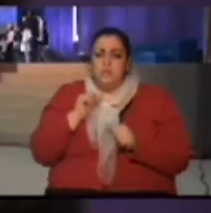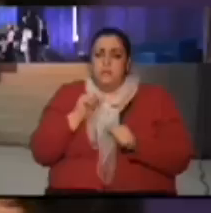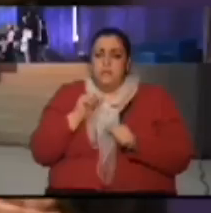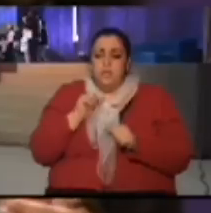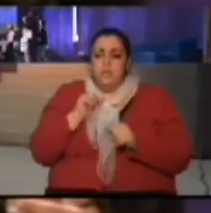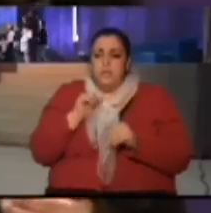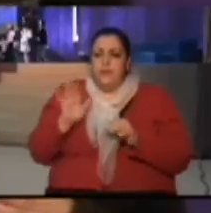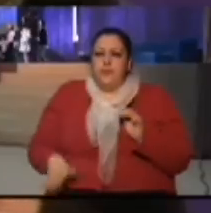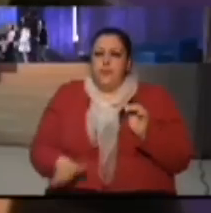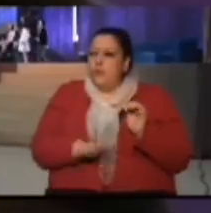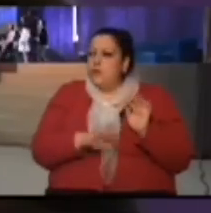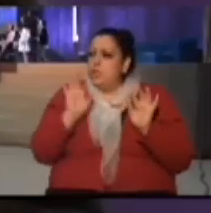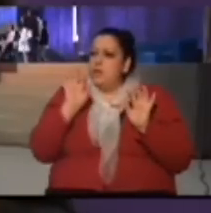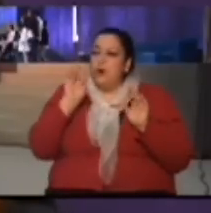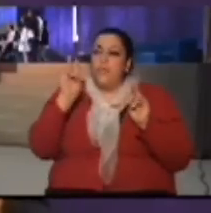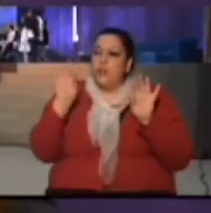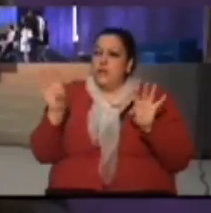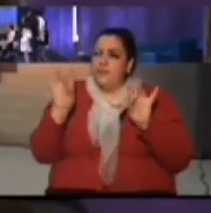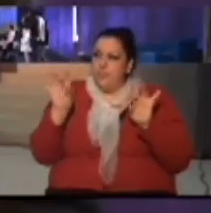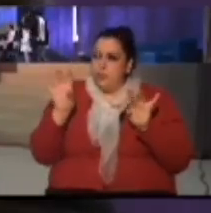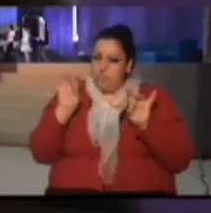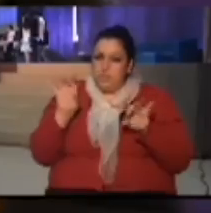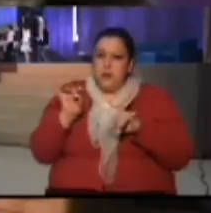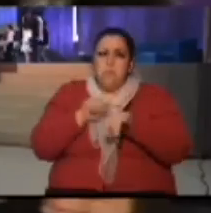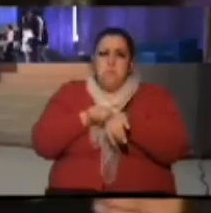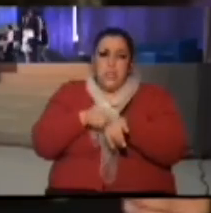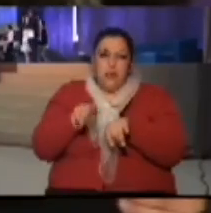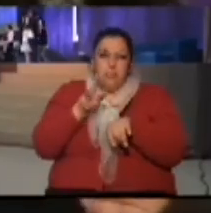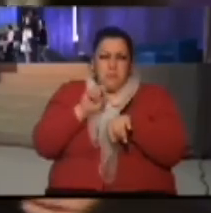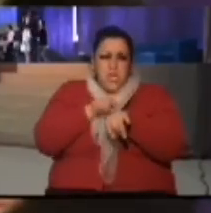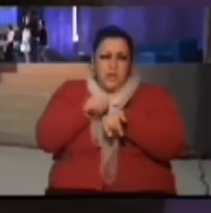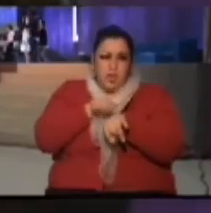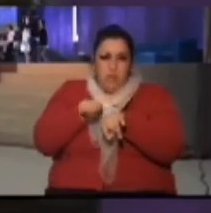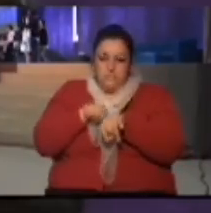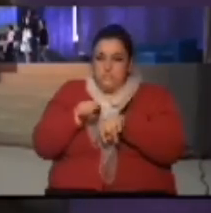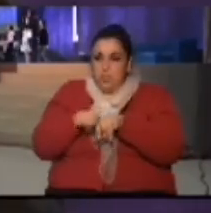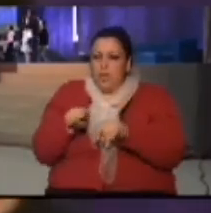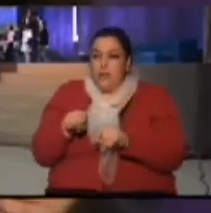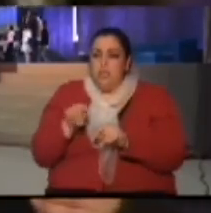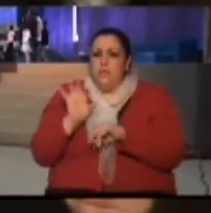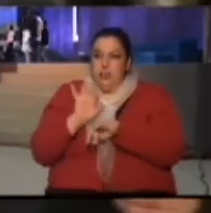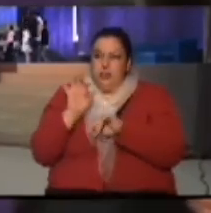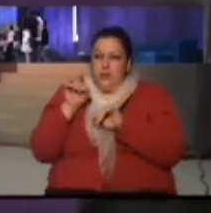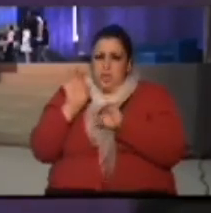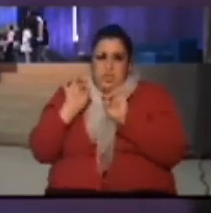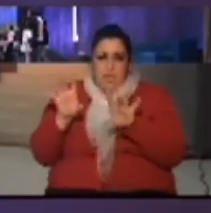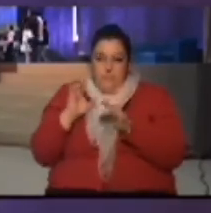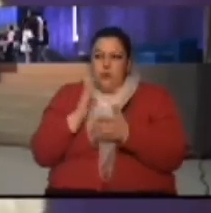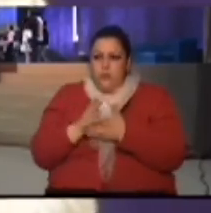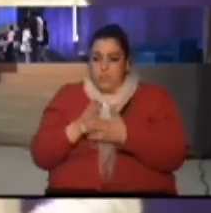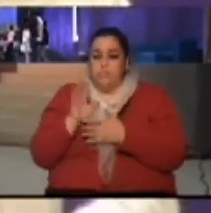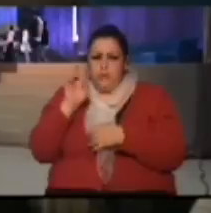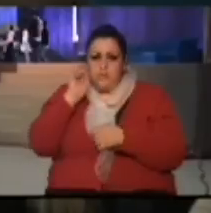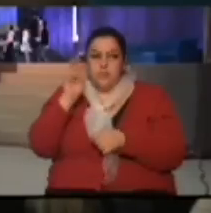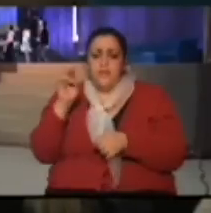ունի, շարժիր ոտքերդ ուղղակի, շարժիր ու կտեսնես փոփոխությունը քո կյանքում,